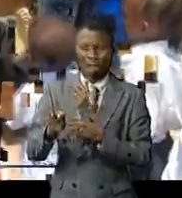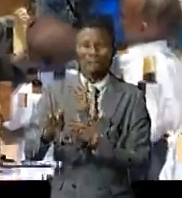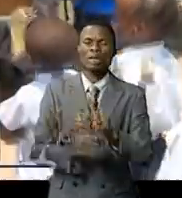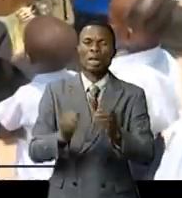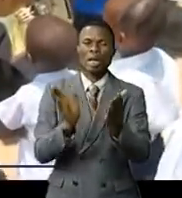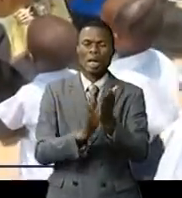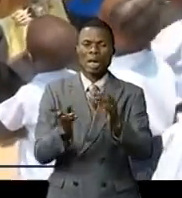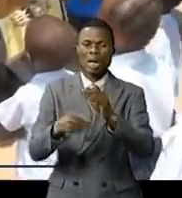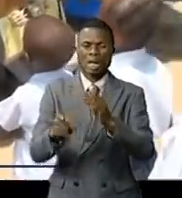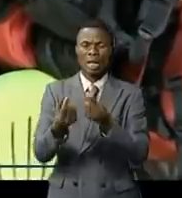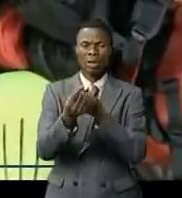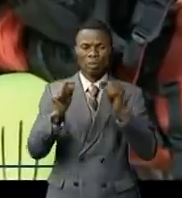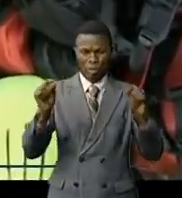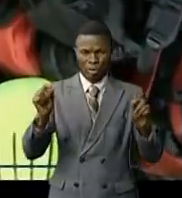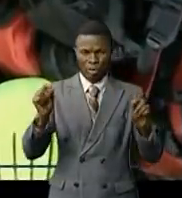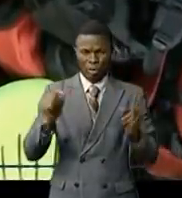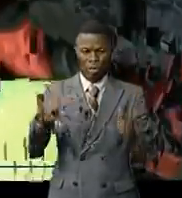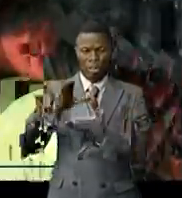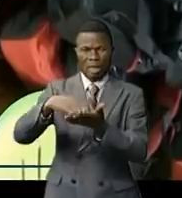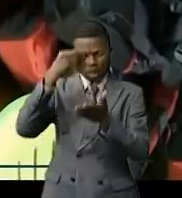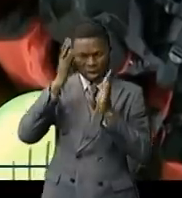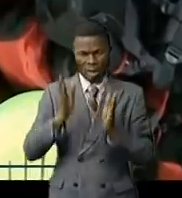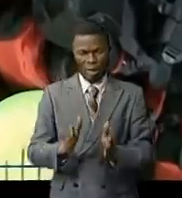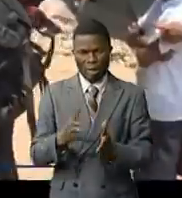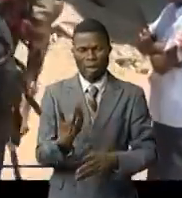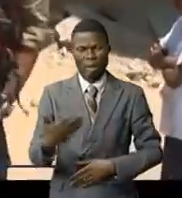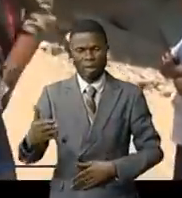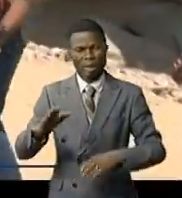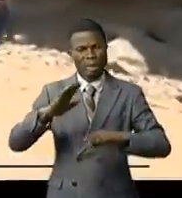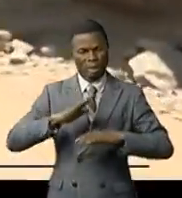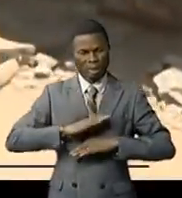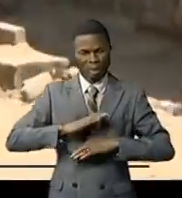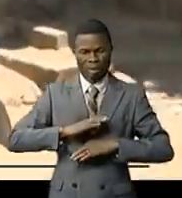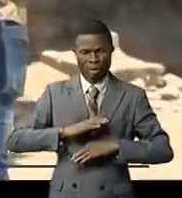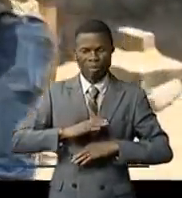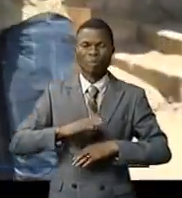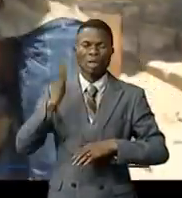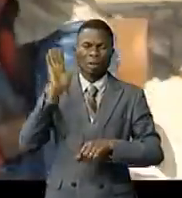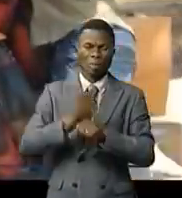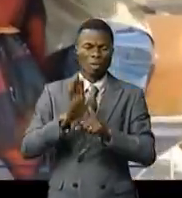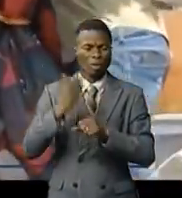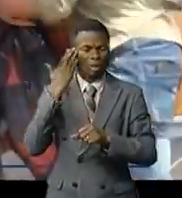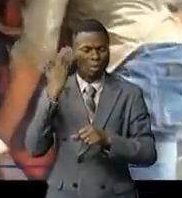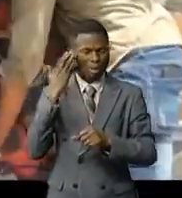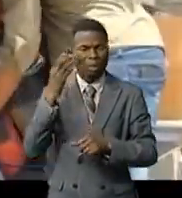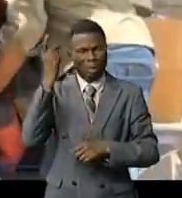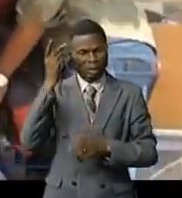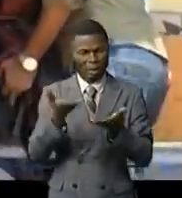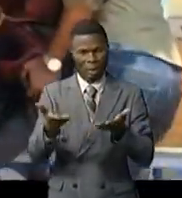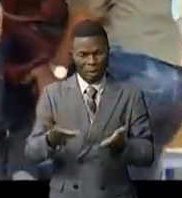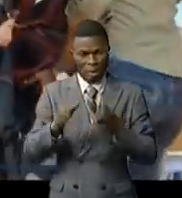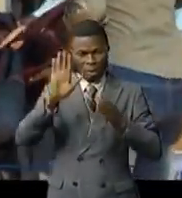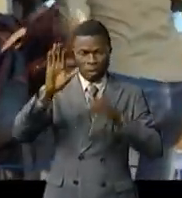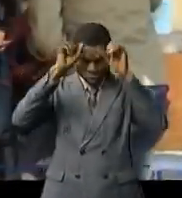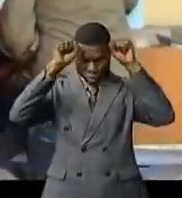s'est mobilisée d'assister les écoliers en kit scolaire pour soulager tant soit peu le portefeuille de parents dans quelques écoles de Kinshasa. Son